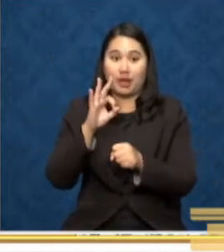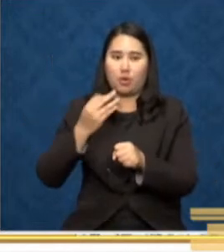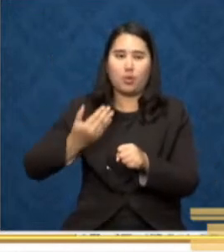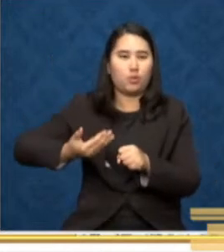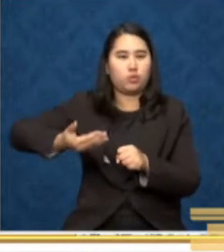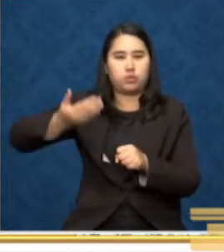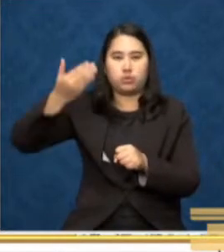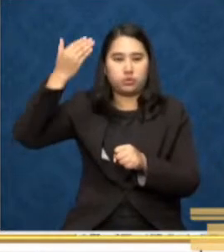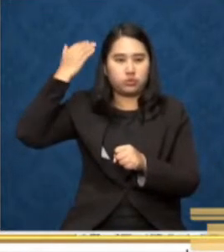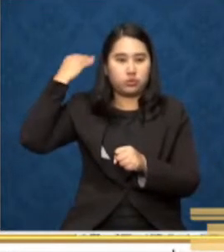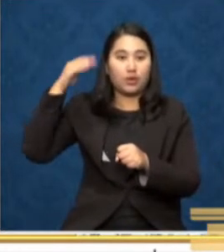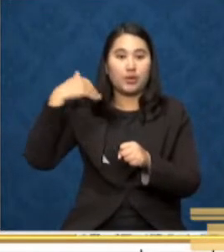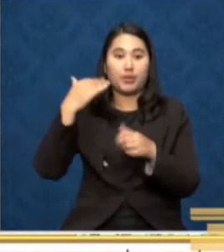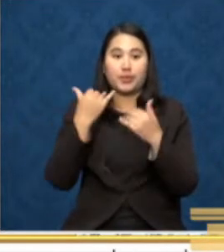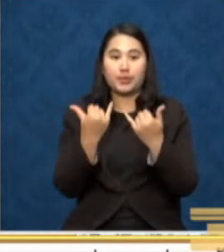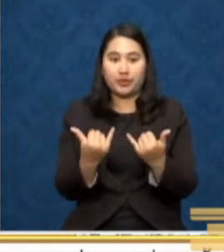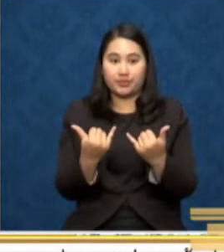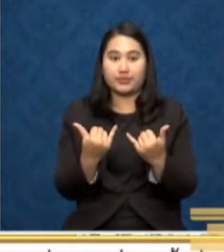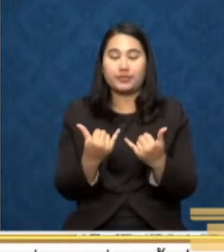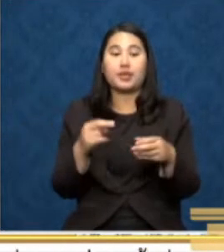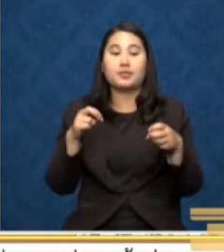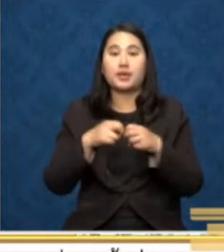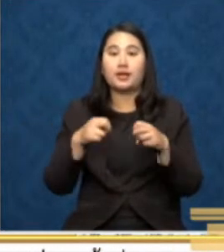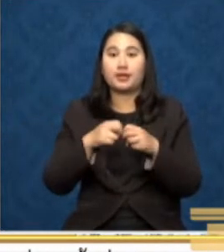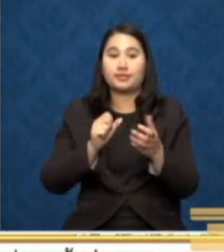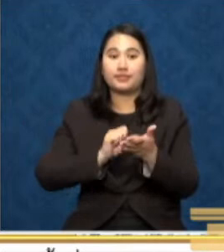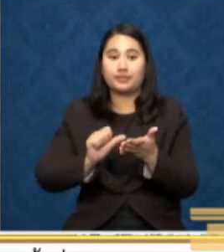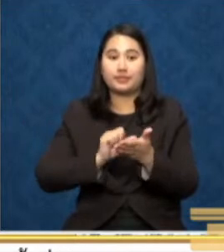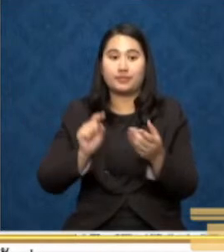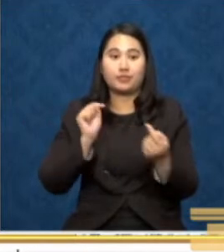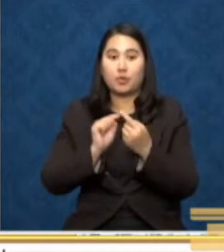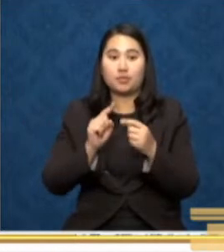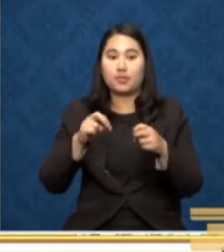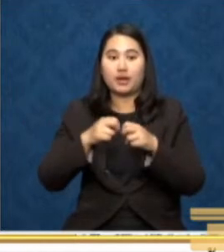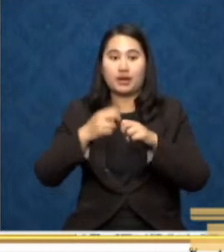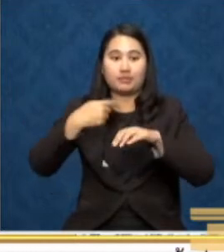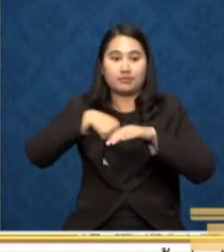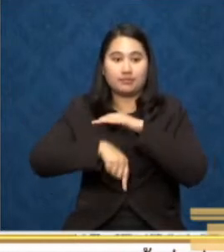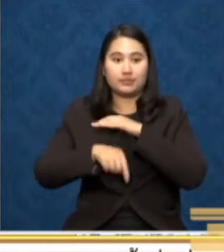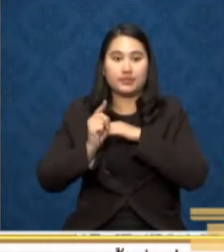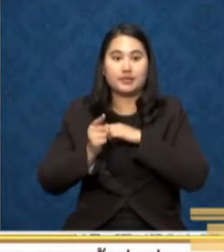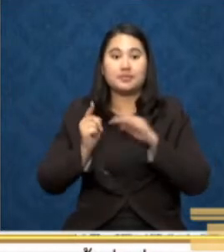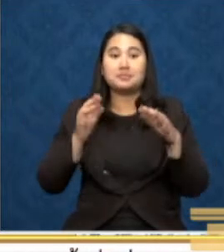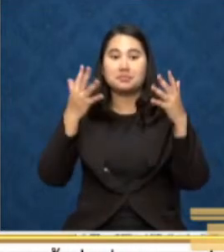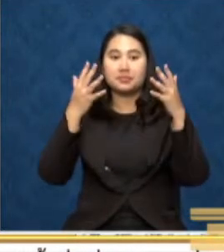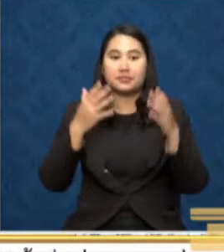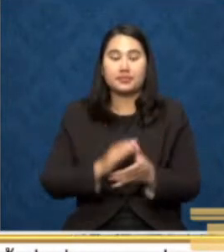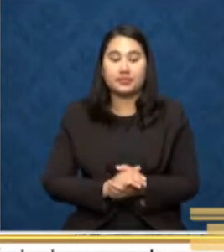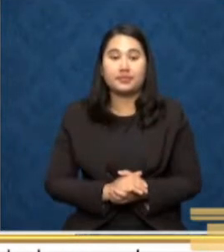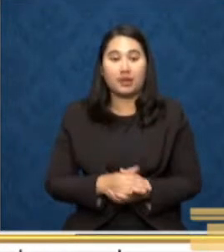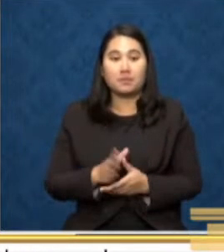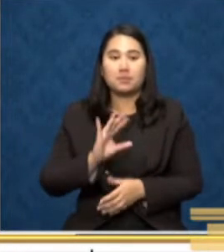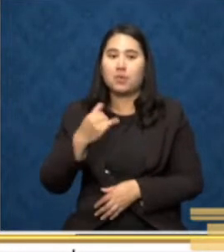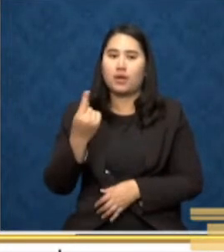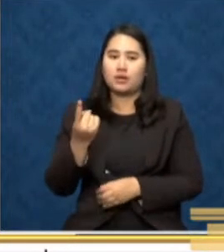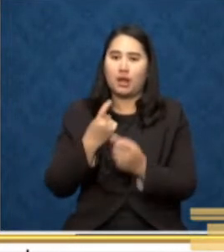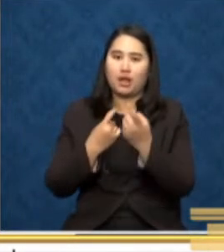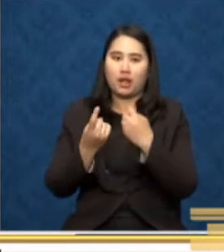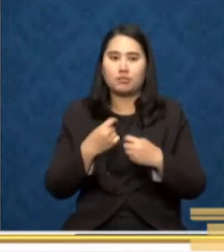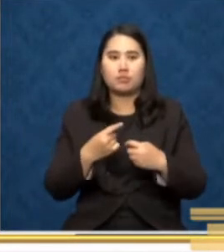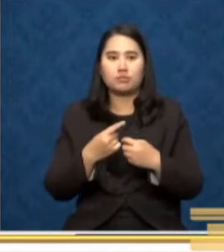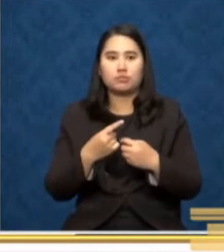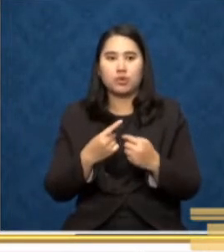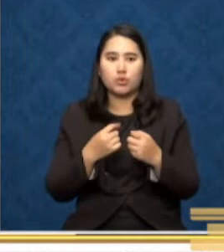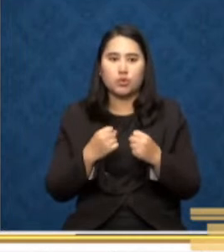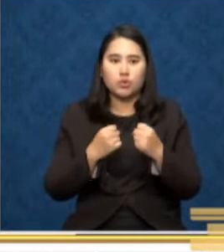ดีตจนถึงปัจจุบันนี้การแก้ไขปัญหาไม่ได้แก้ไขปัญหาที่รากเหง้าของปัญหาหลายๆครั้งครับมีคนถามว่าเราต่อสู้กับอะไรอยู่เราต่